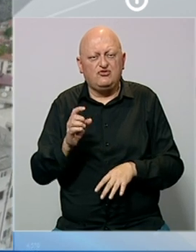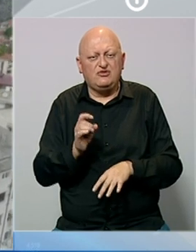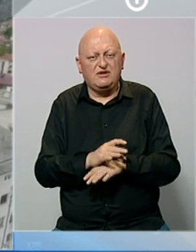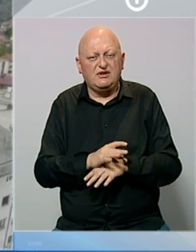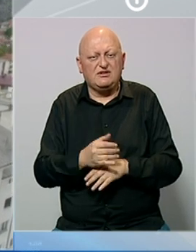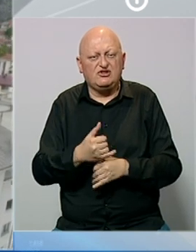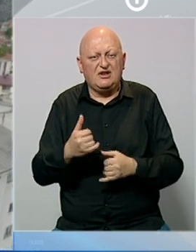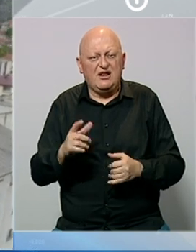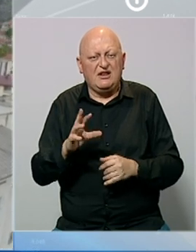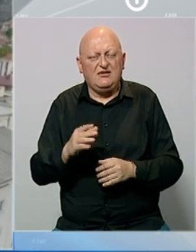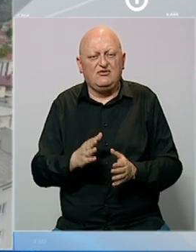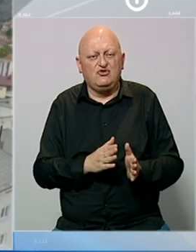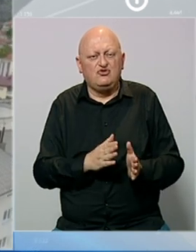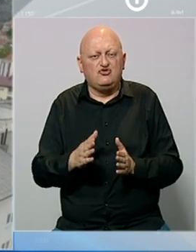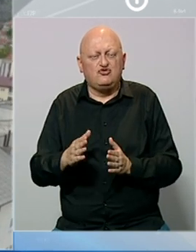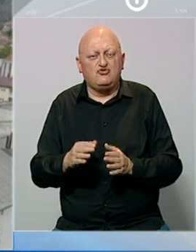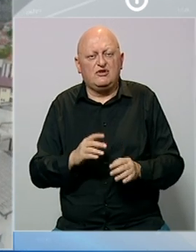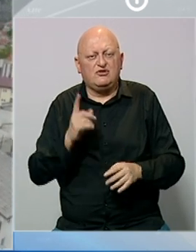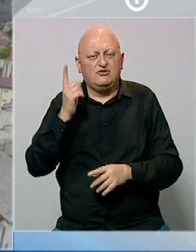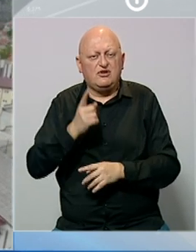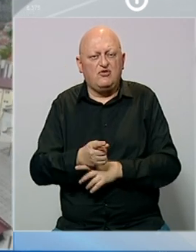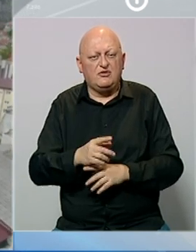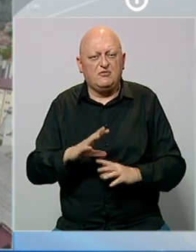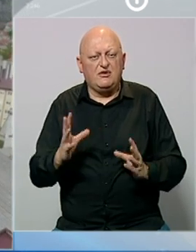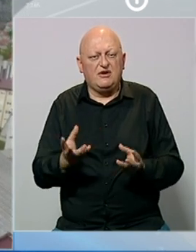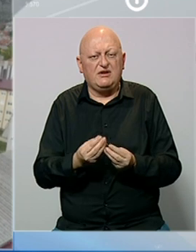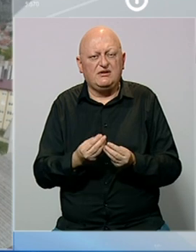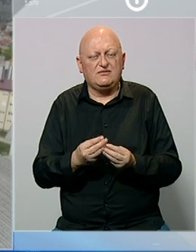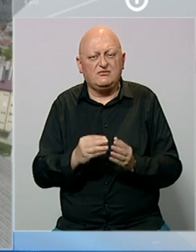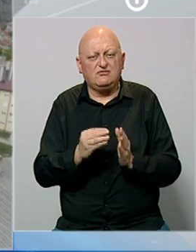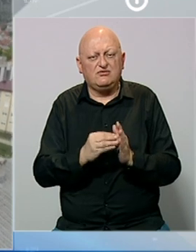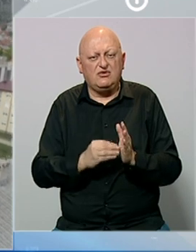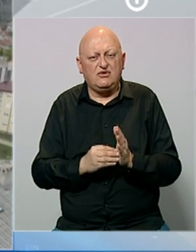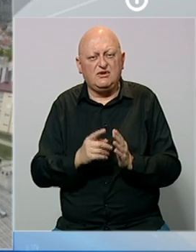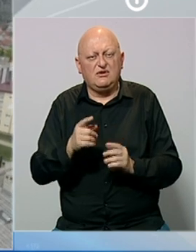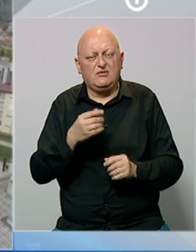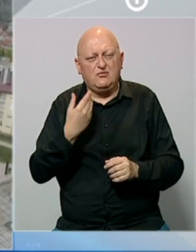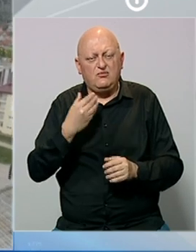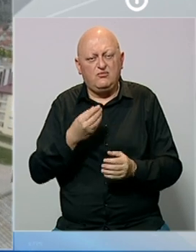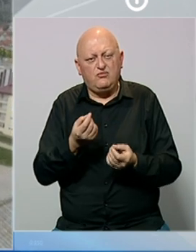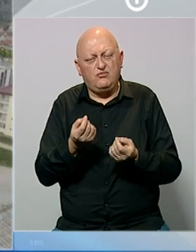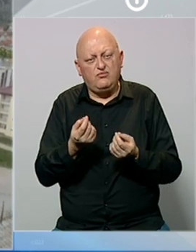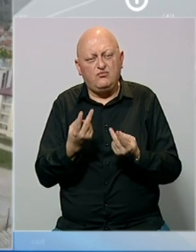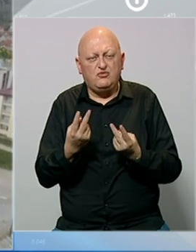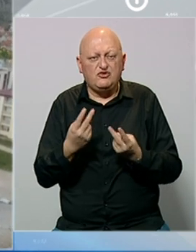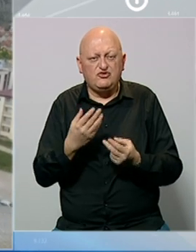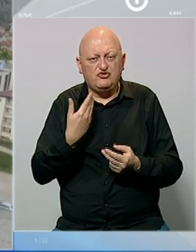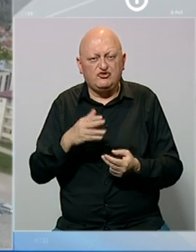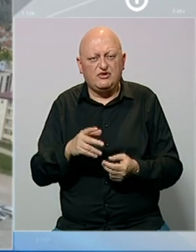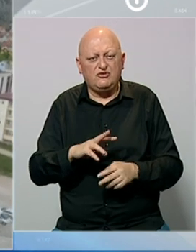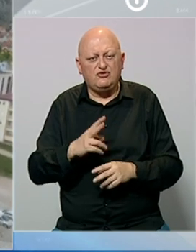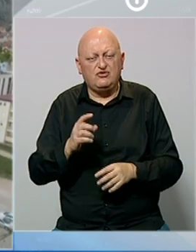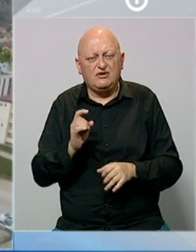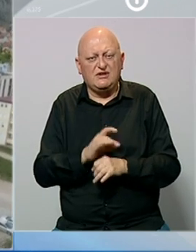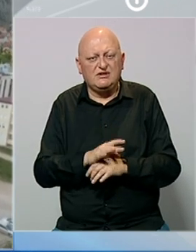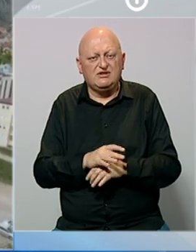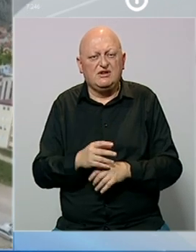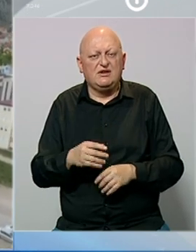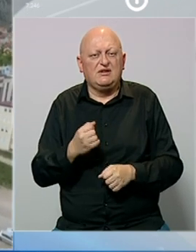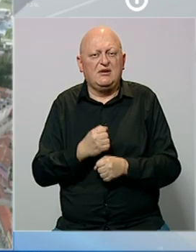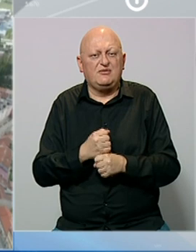i drugih nesreća grada Livna, sukladno sa uredbom o jedinstvenoj metodologiji za procjenu šteta od prirodnih i drugih